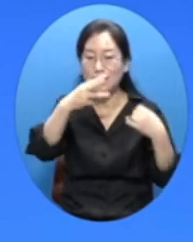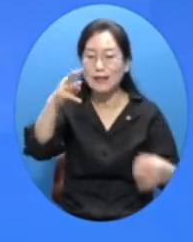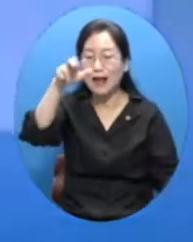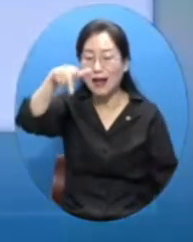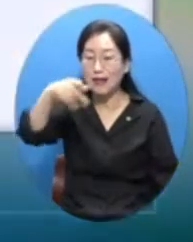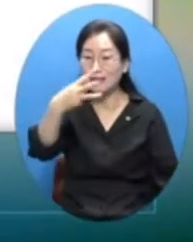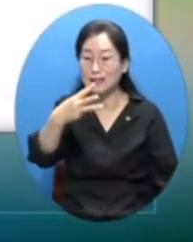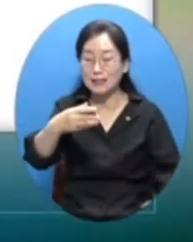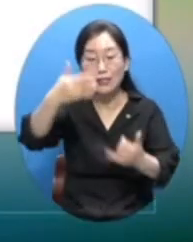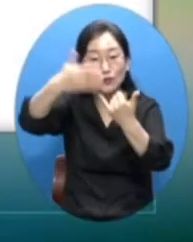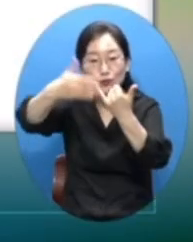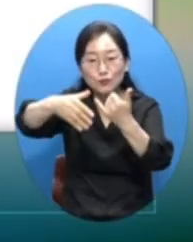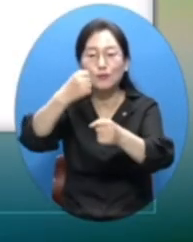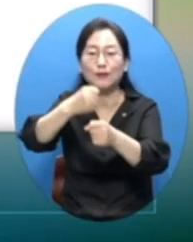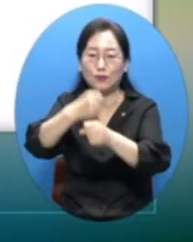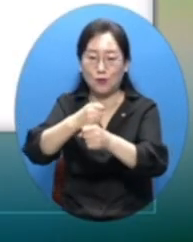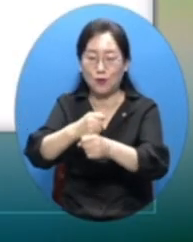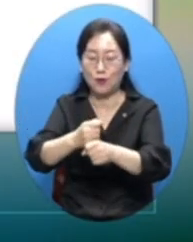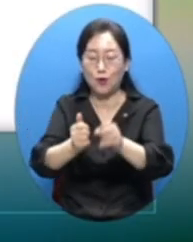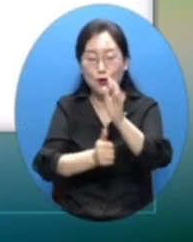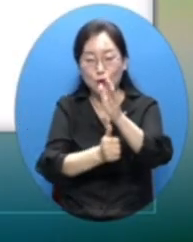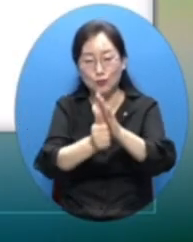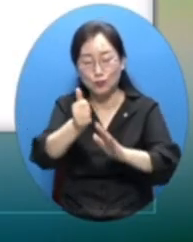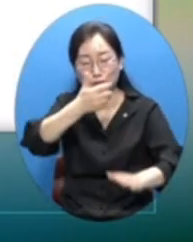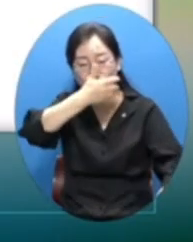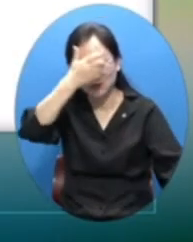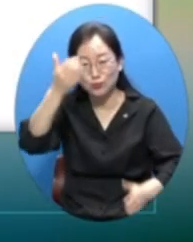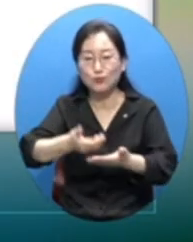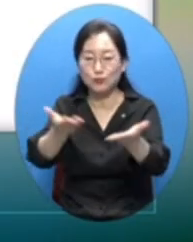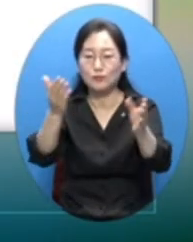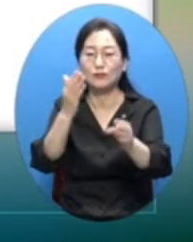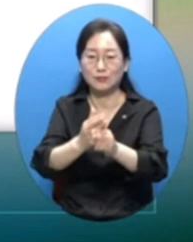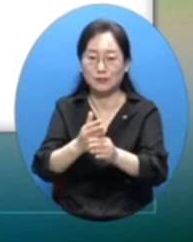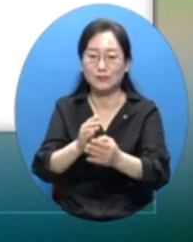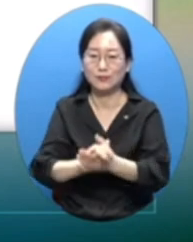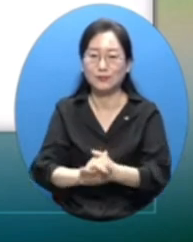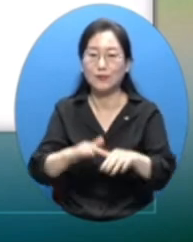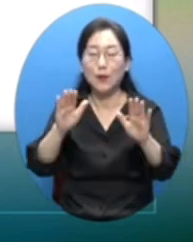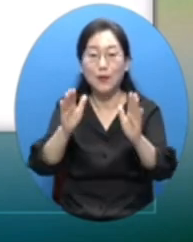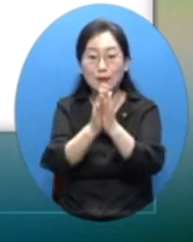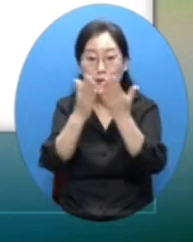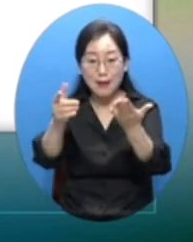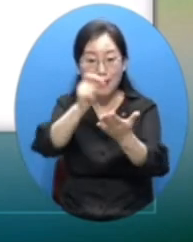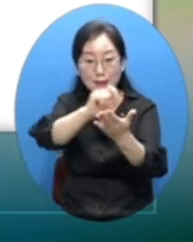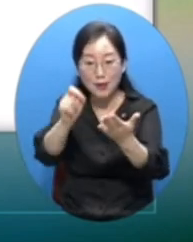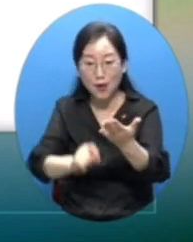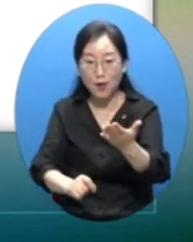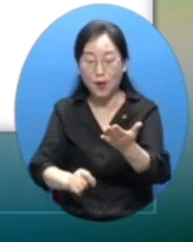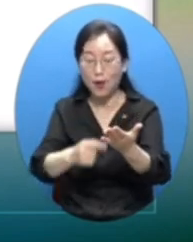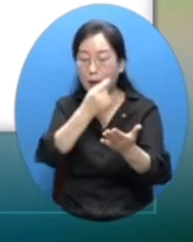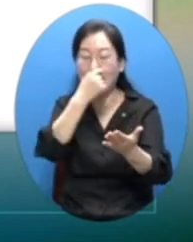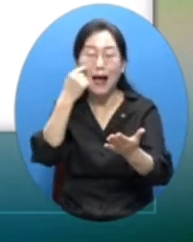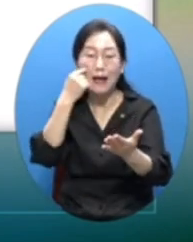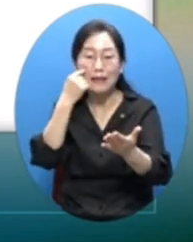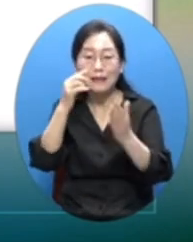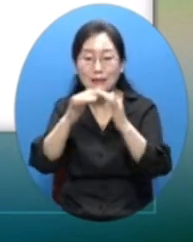만들어서 그를 만들어 꿈과 희망을 주고 있고 그 이번에 그 책을 통해서 본인의 간증을 담고